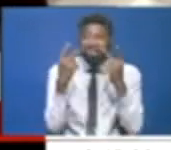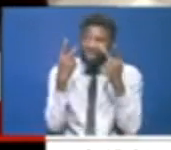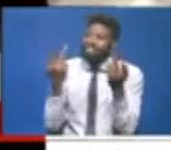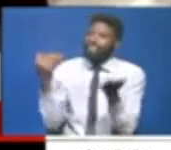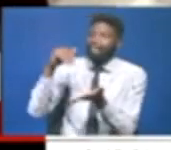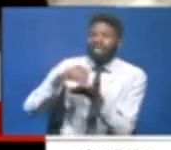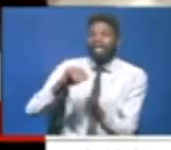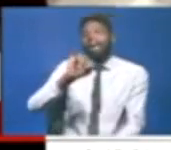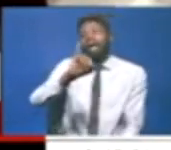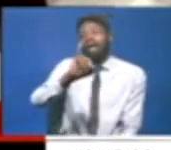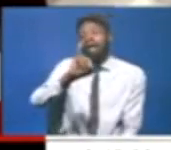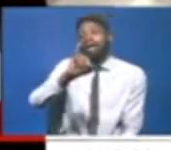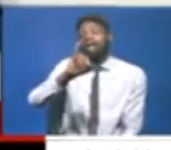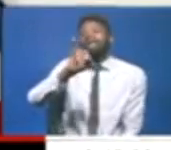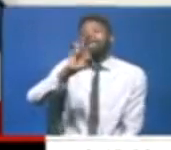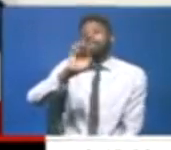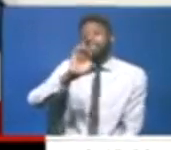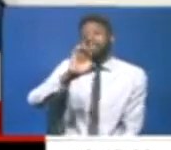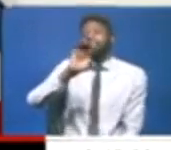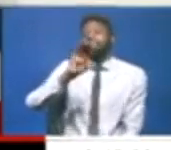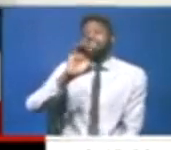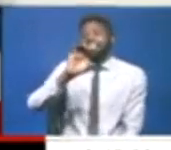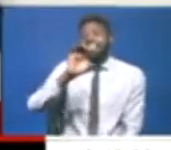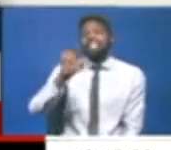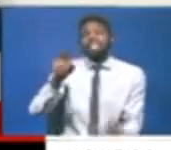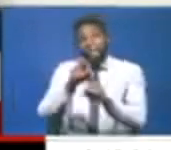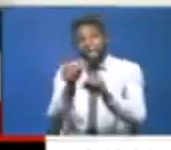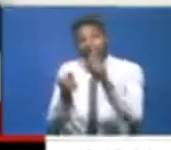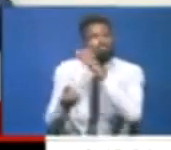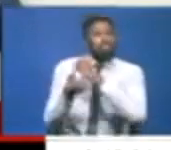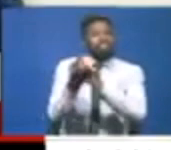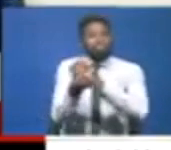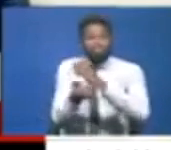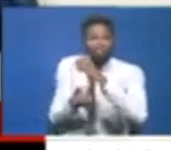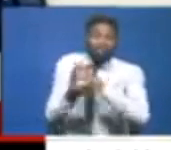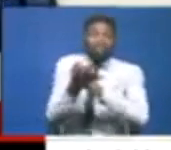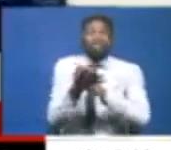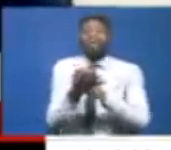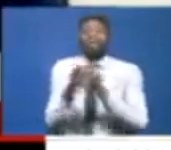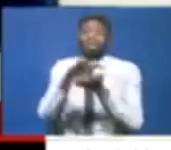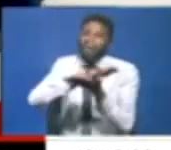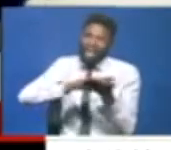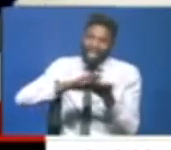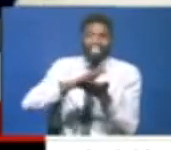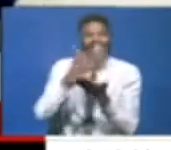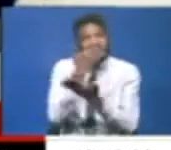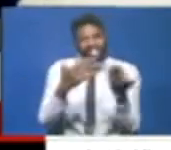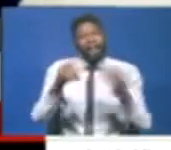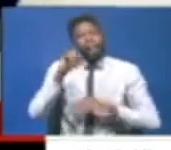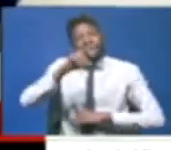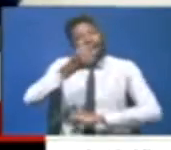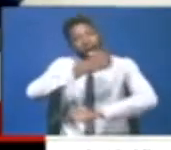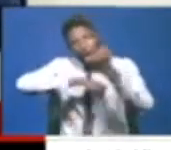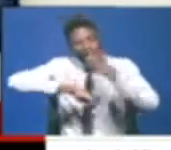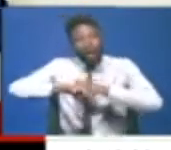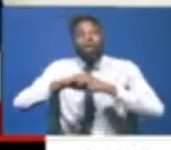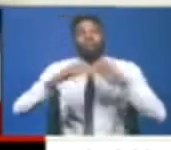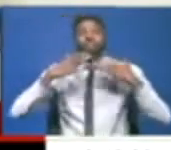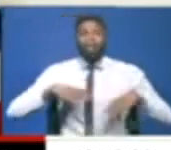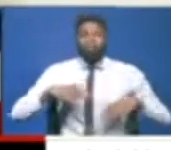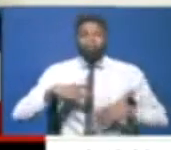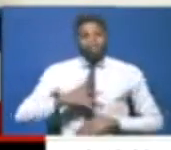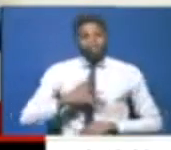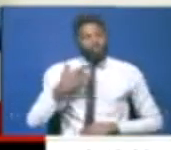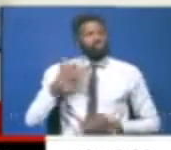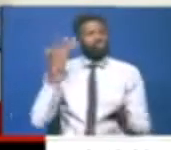ambayo walielezwa ambayo lazima ni mambo ya kimsingi yafanywe ndiposa mtu aweze kuona uchaguzi huu ulikuwa wa uwazi.